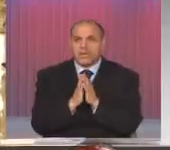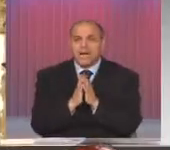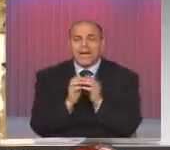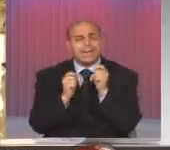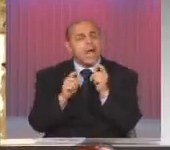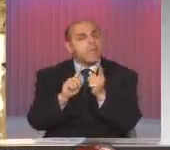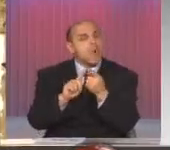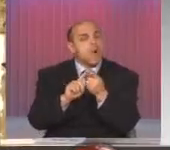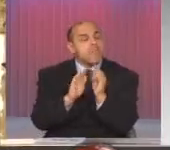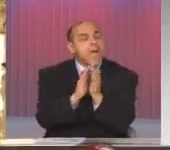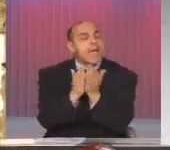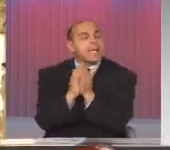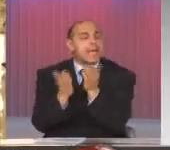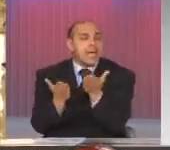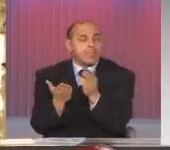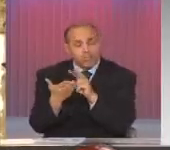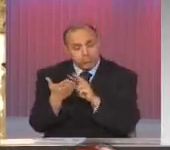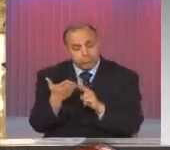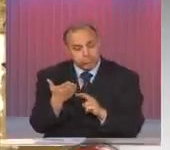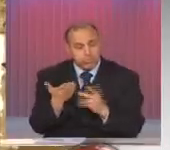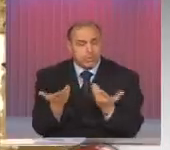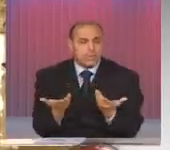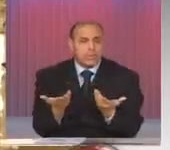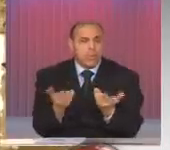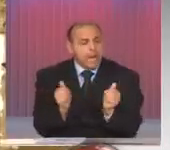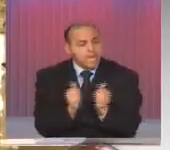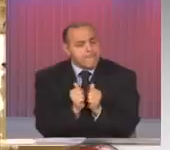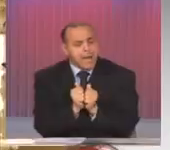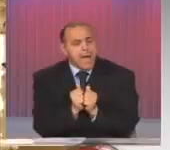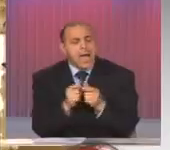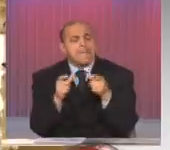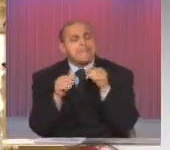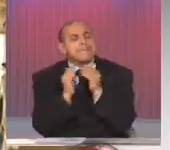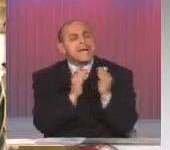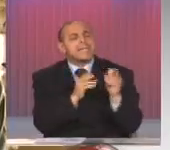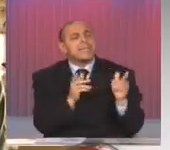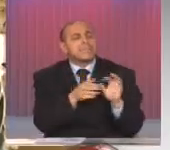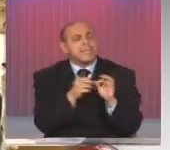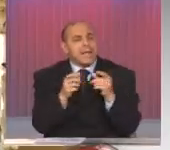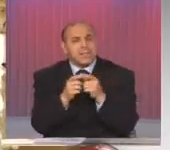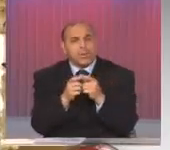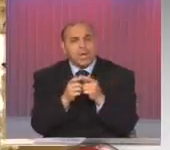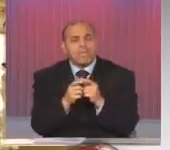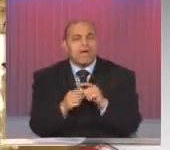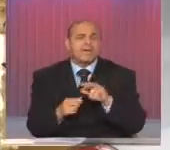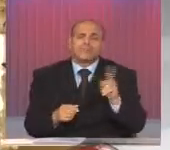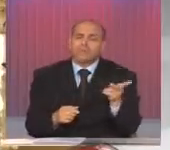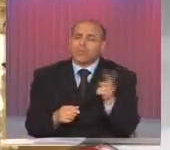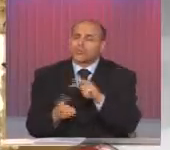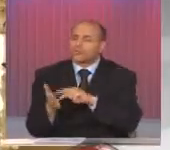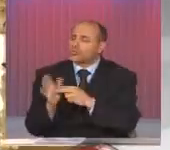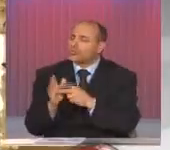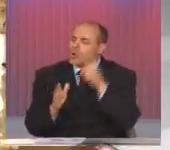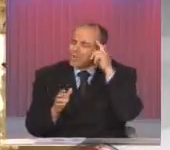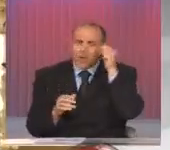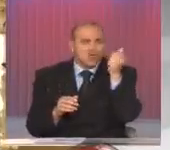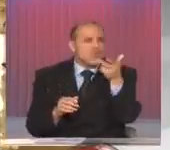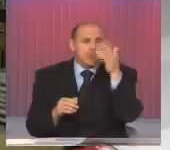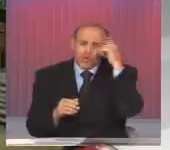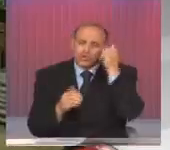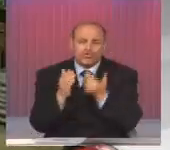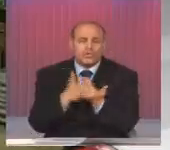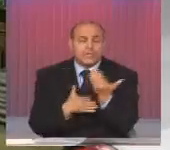قيمة للكتاب والمطالعة العمومية والمرافق العمومية اللي هي المكتبات في ظل تحولات التكنولوجية والرقمية